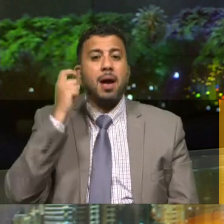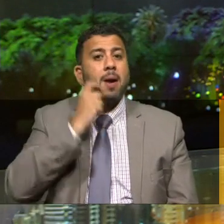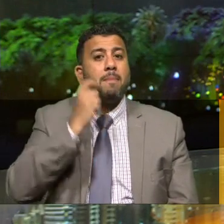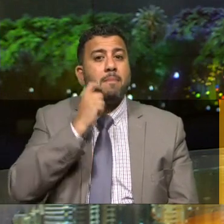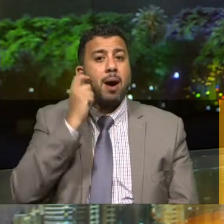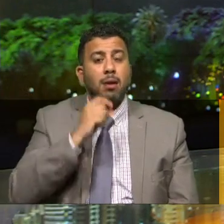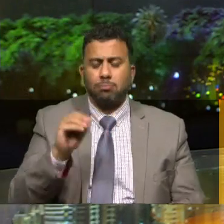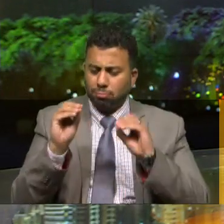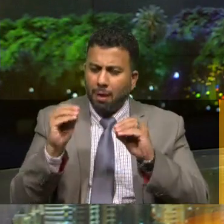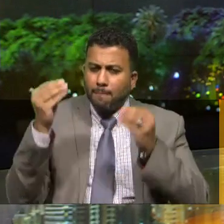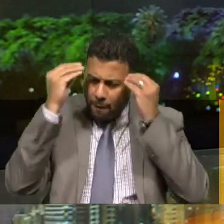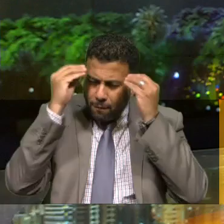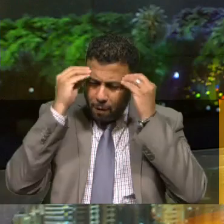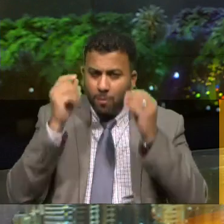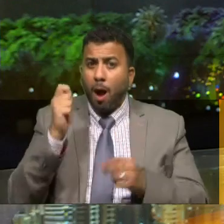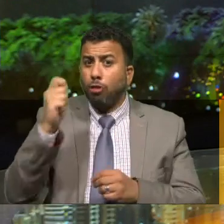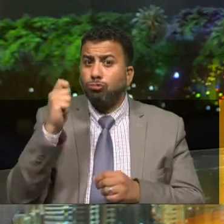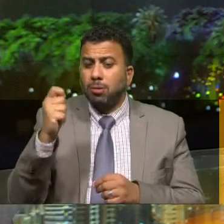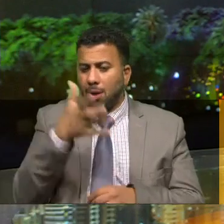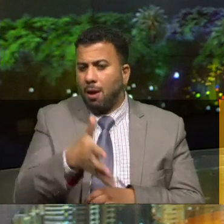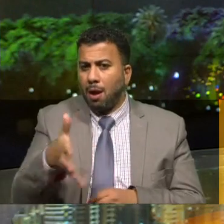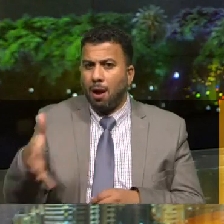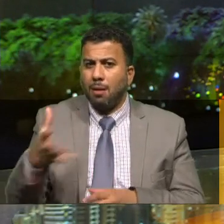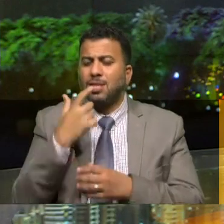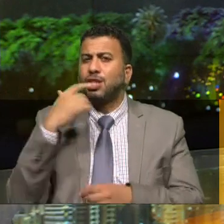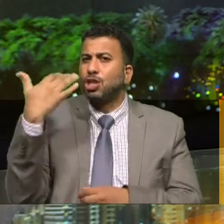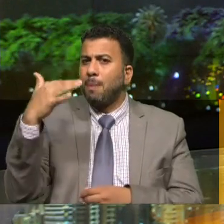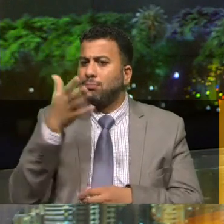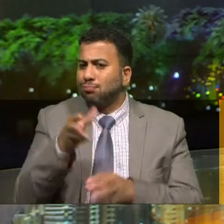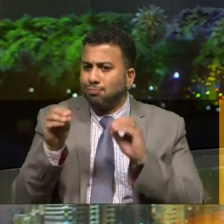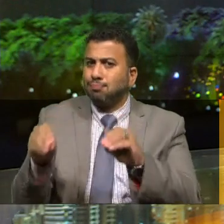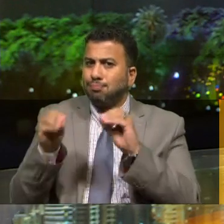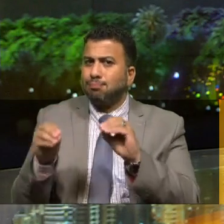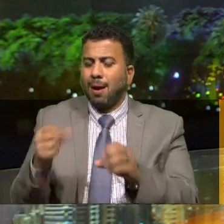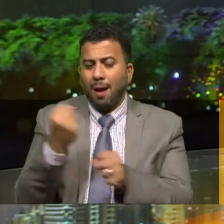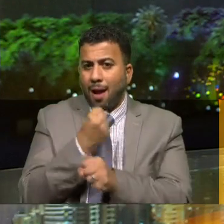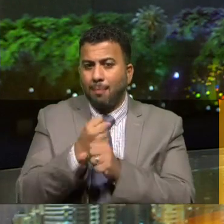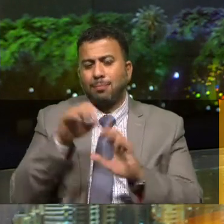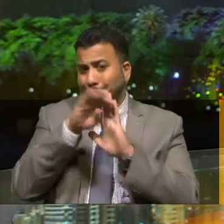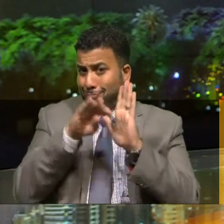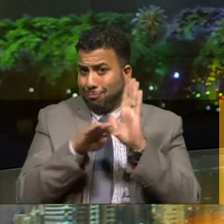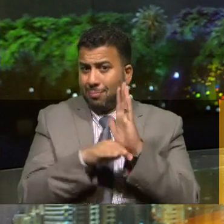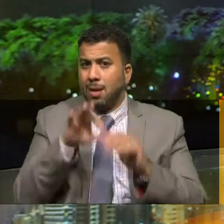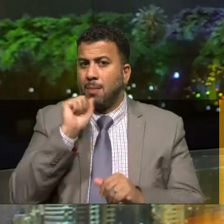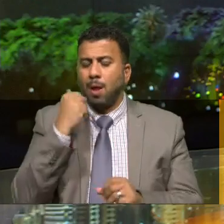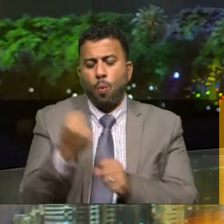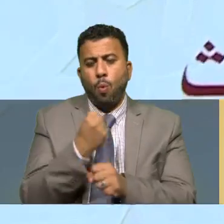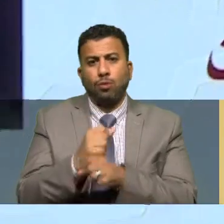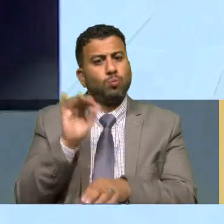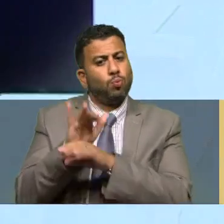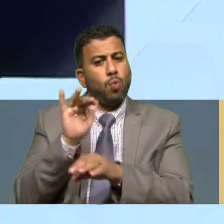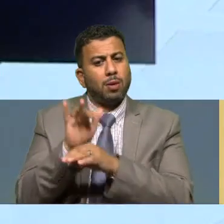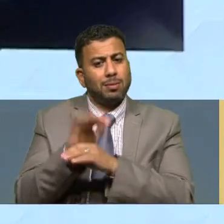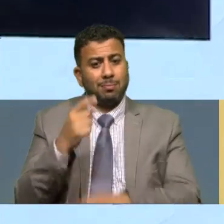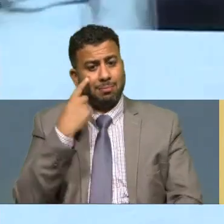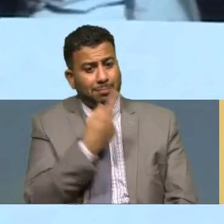وغرس قيم ومفاهيم العراقة والأصالة في نفوس الشباب من خلال العمل المنظم وإقامة ورش العمل